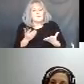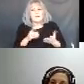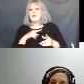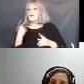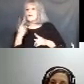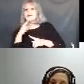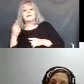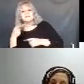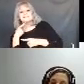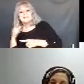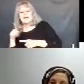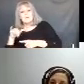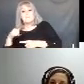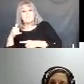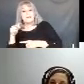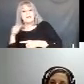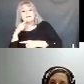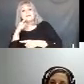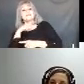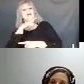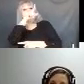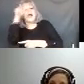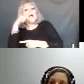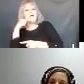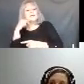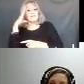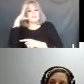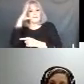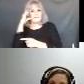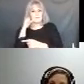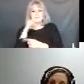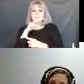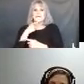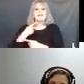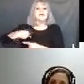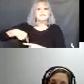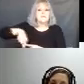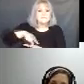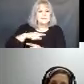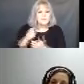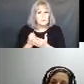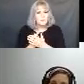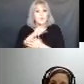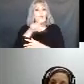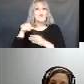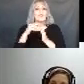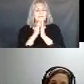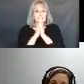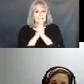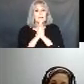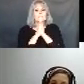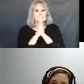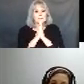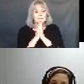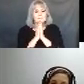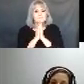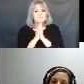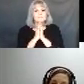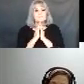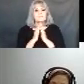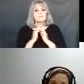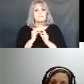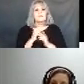van die verhoor af? Naar die ander gelowiges toe. Naar die ander gelowiges toe, ne? En toe bid die ander